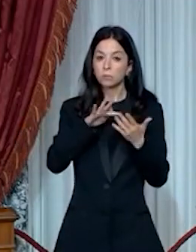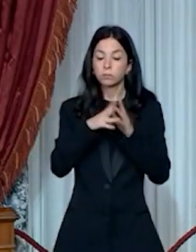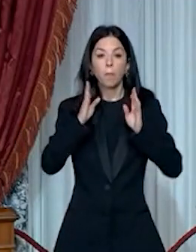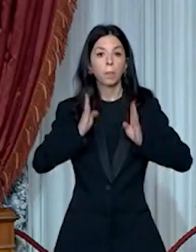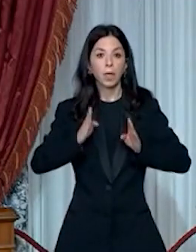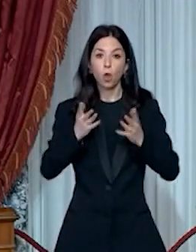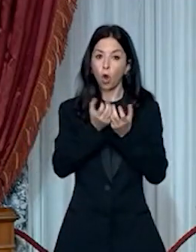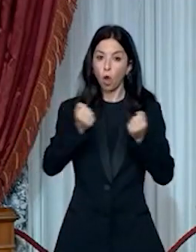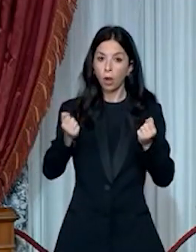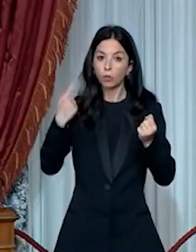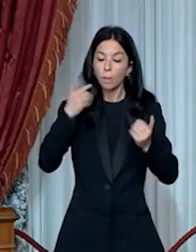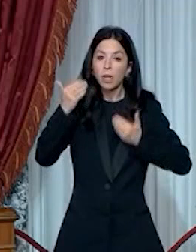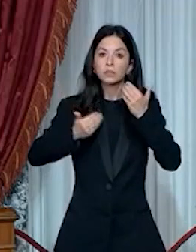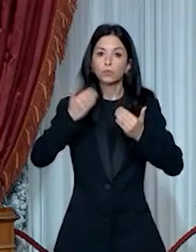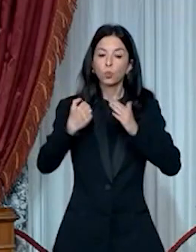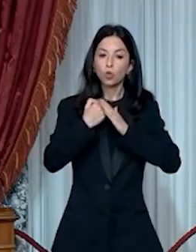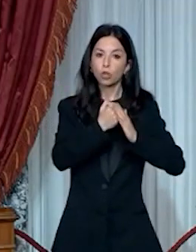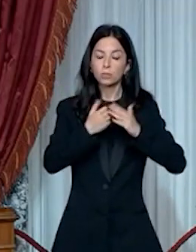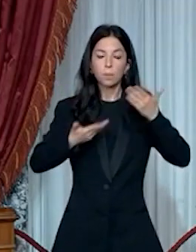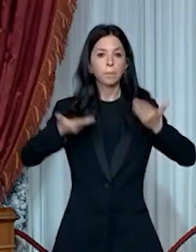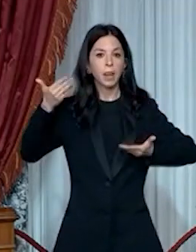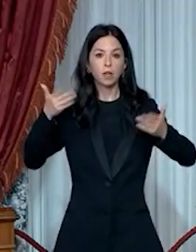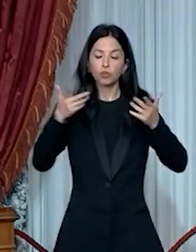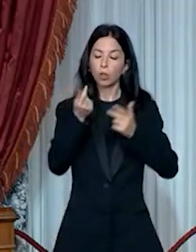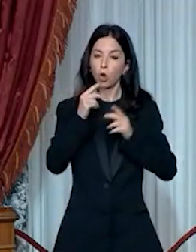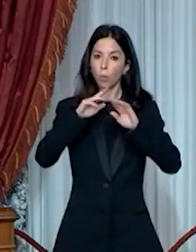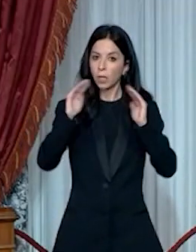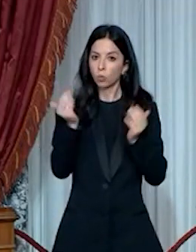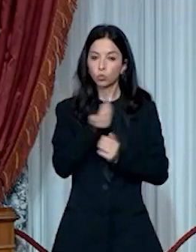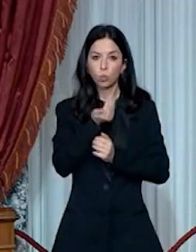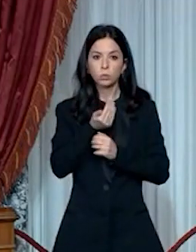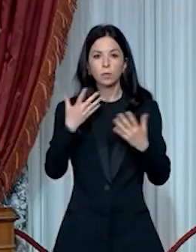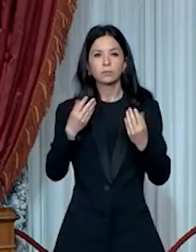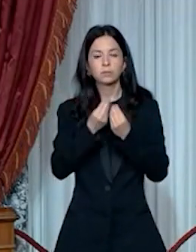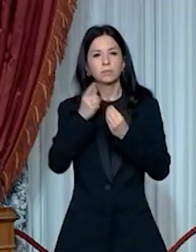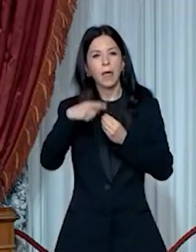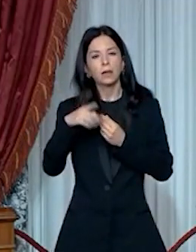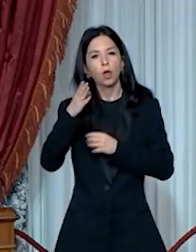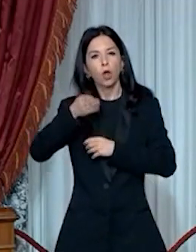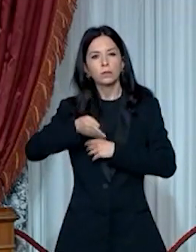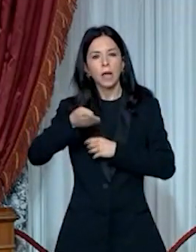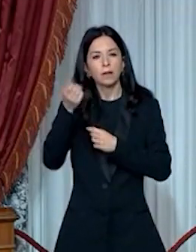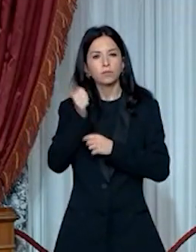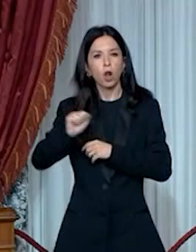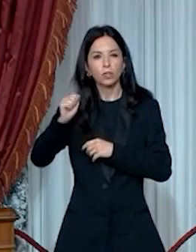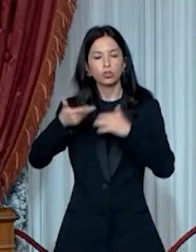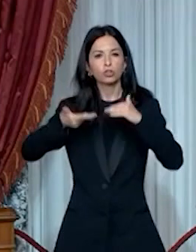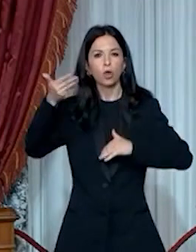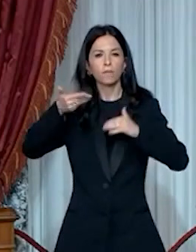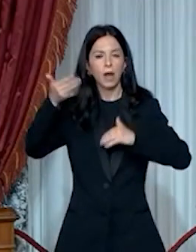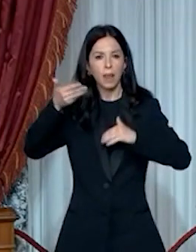sviluppo sostenibile e bilanciato di tutte le economie. Insieme con la condanna della violazione eclatante della sovranità e